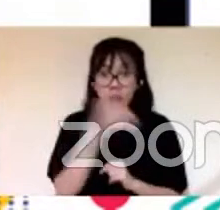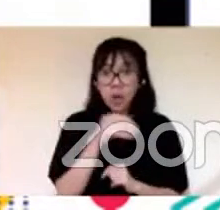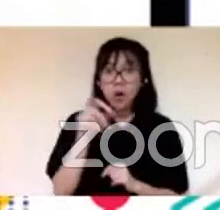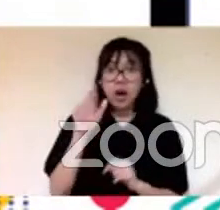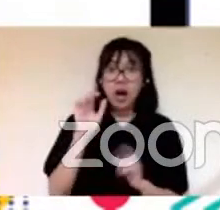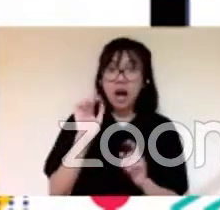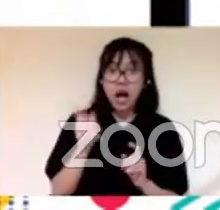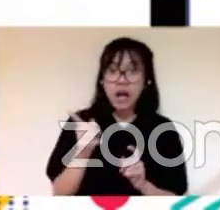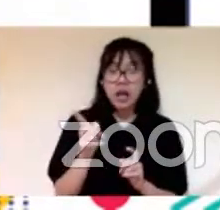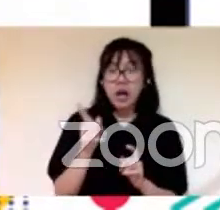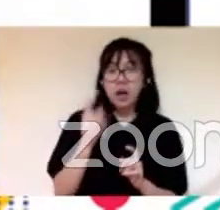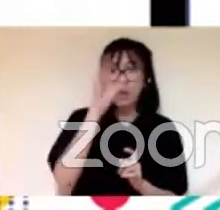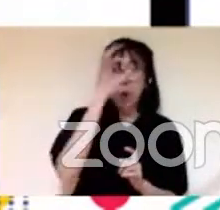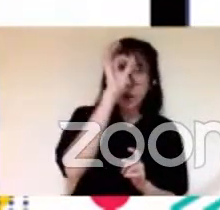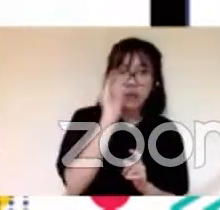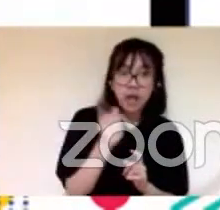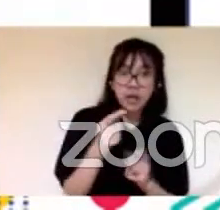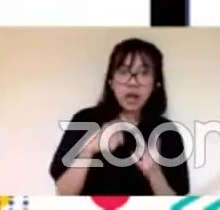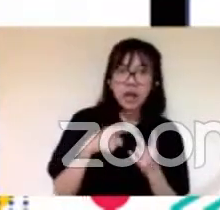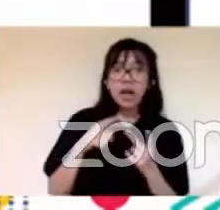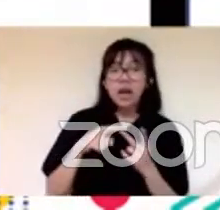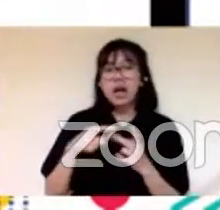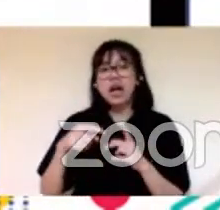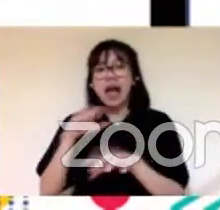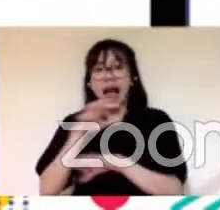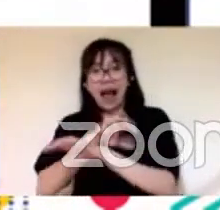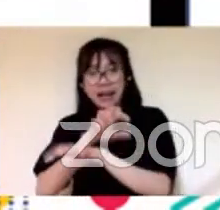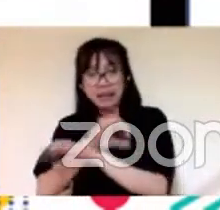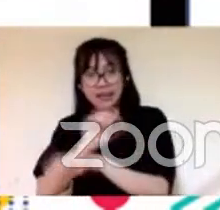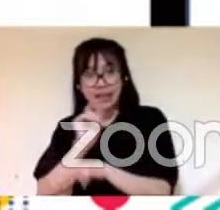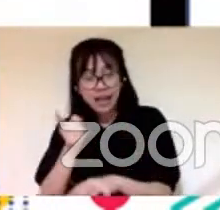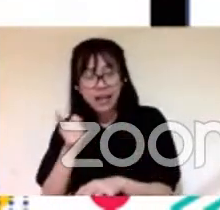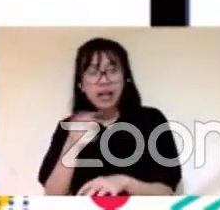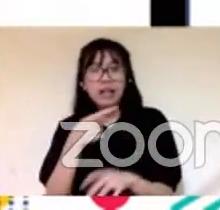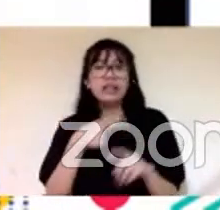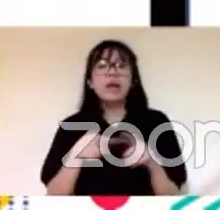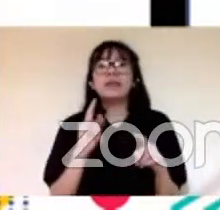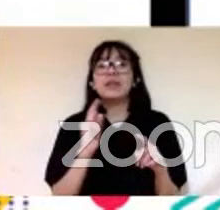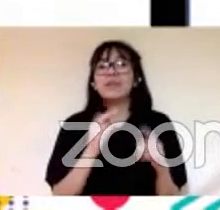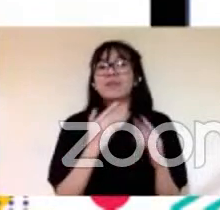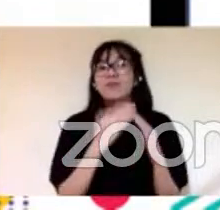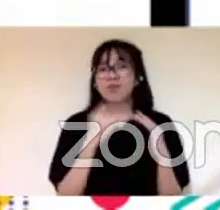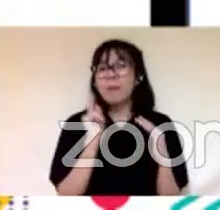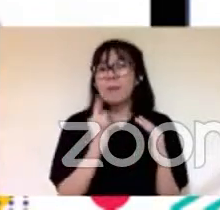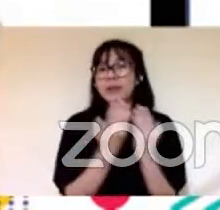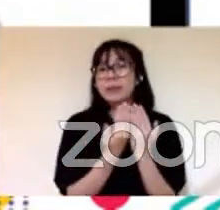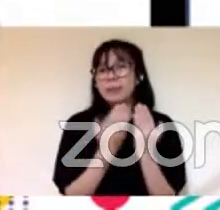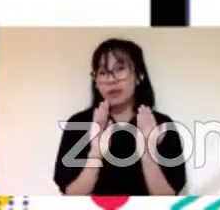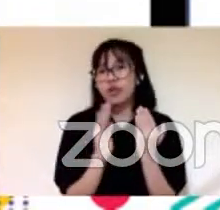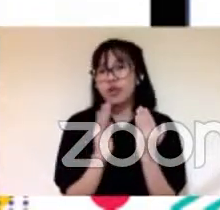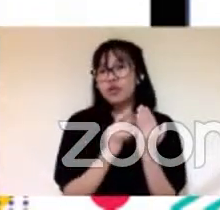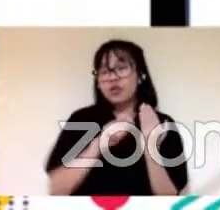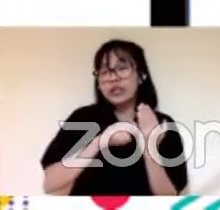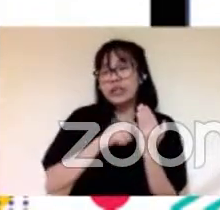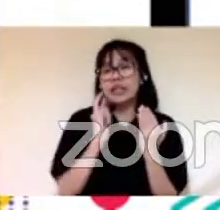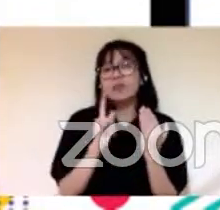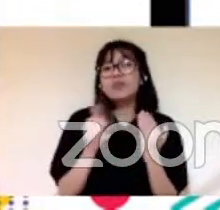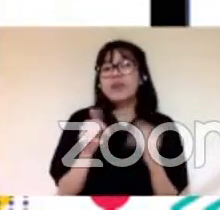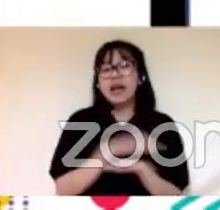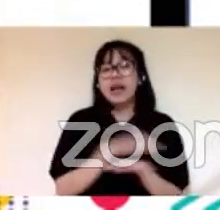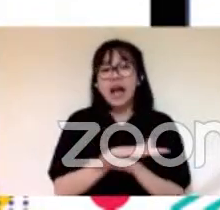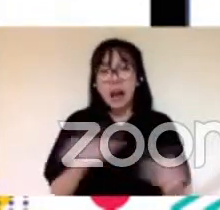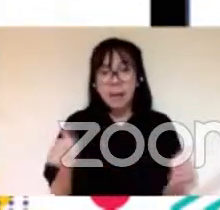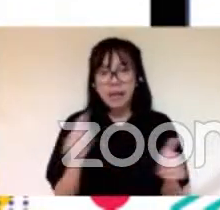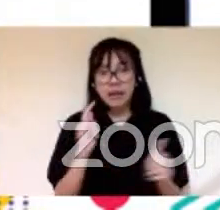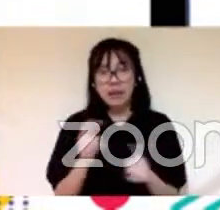kita tetap harus mengunci pintu rumah kita sehingga keamanan itu sebenarnya tetap ada pada kita gitu. Jadi misalnya gini